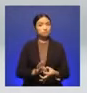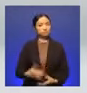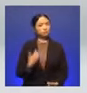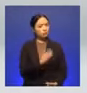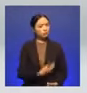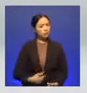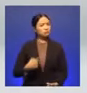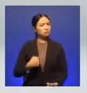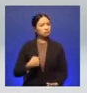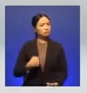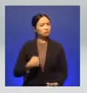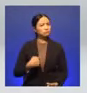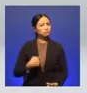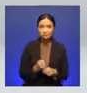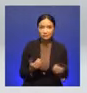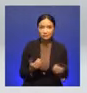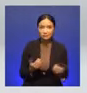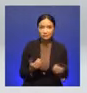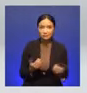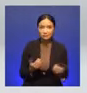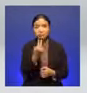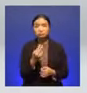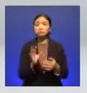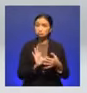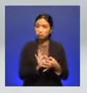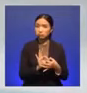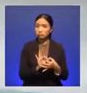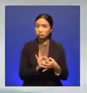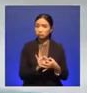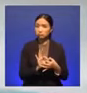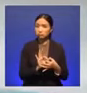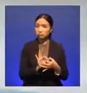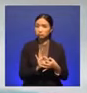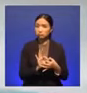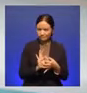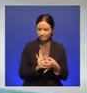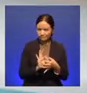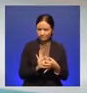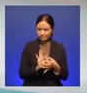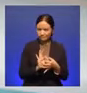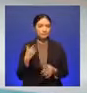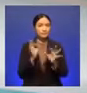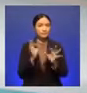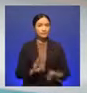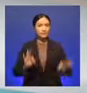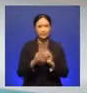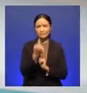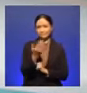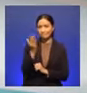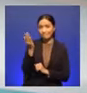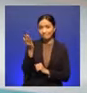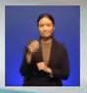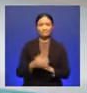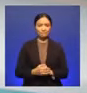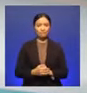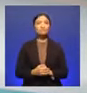พอย่างไรนะครับหลายเรื่องเราอาจจะมองว่าเอ๊ะมันไม่น่าจะเกี่ยวแต่จริงๆมันเกี่ยวผ่านตัวสำคัญตัวหนึ่งที่เราเรียกว่าปั